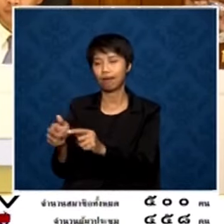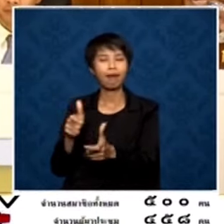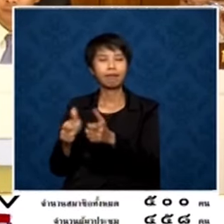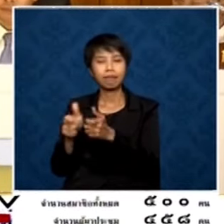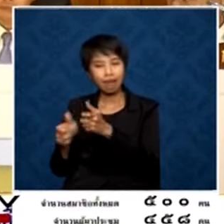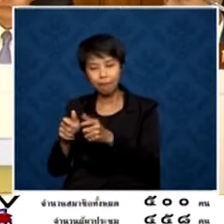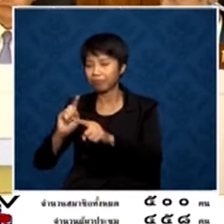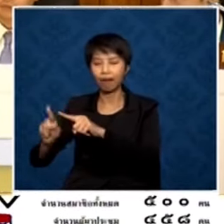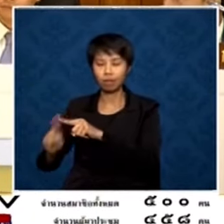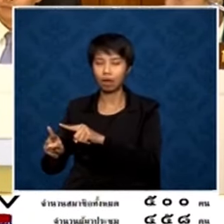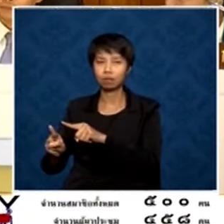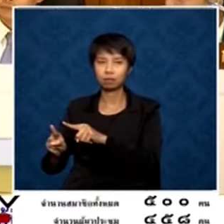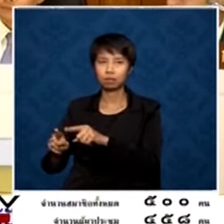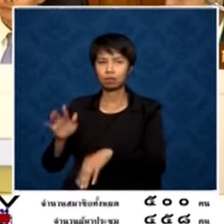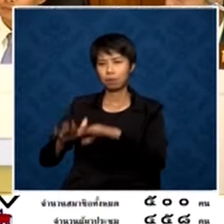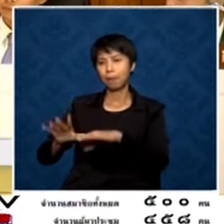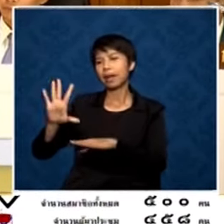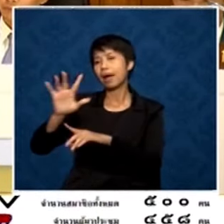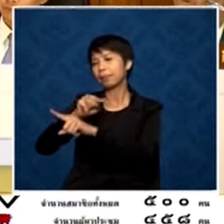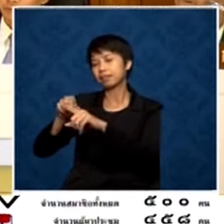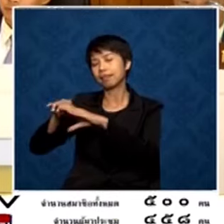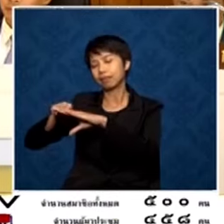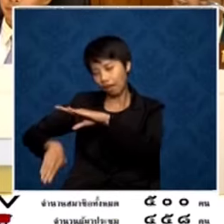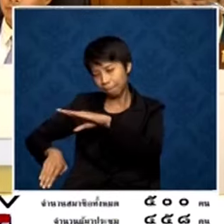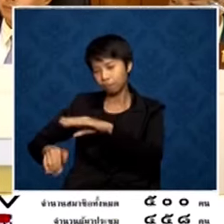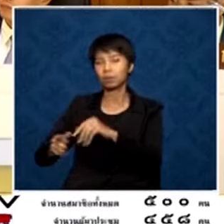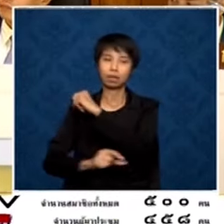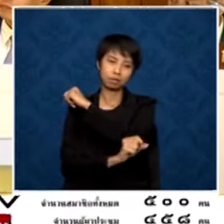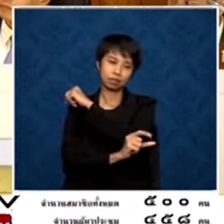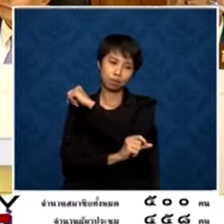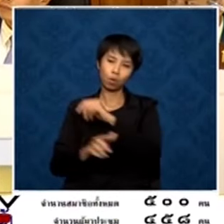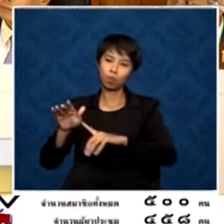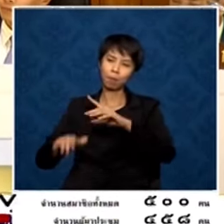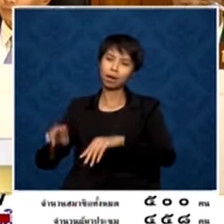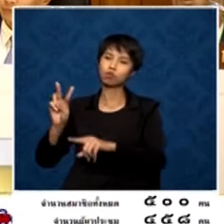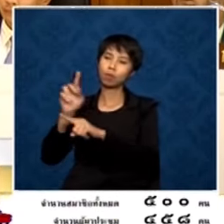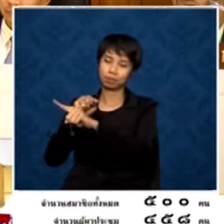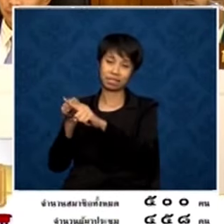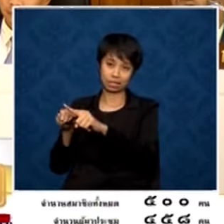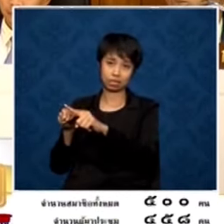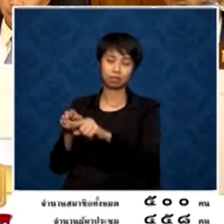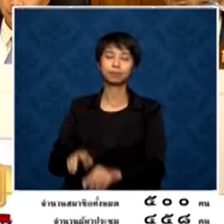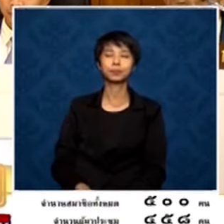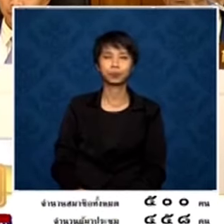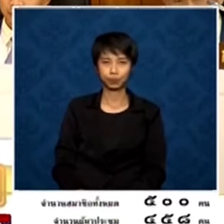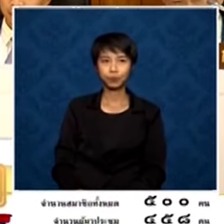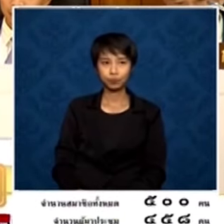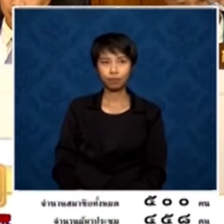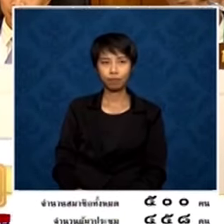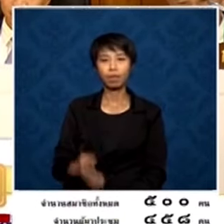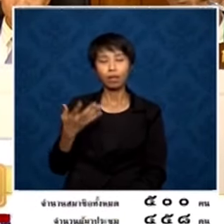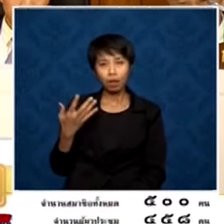Complexซึ่งแปลว่าสถานบันเทิงครบวงจรเหตุผลคือเพื่อแก้ปัญหาพนันผิดกฎ